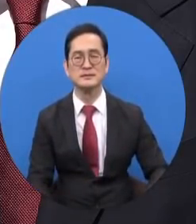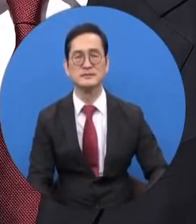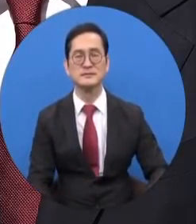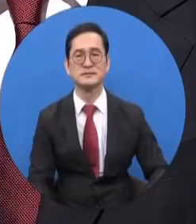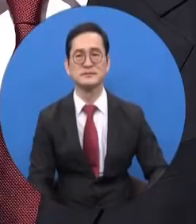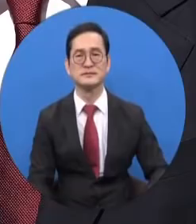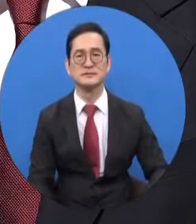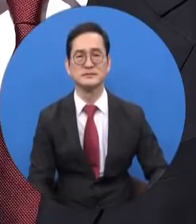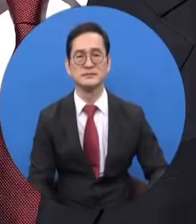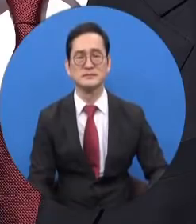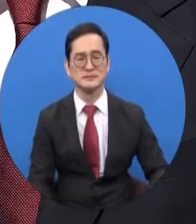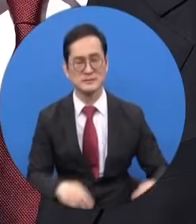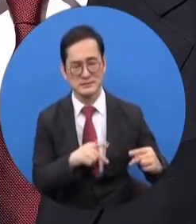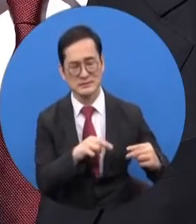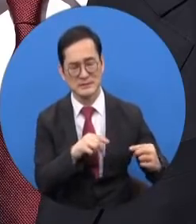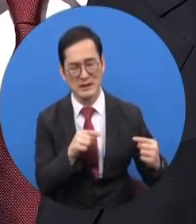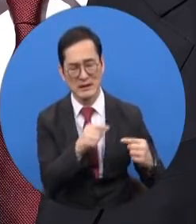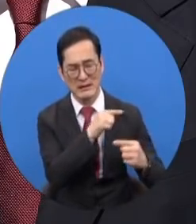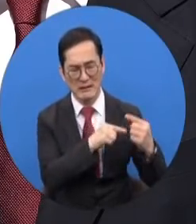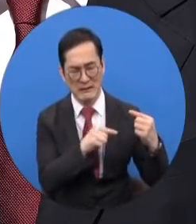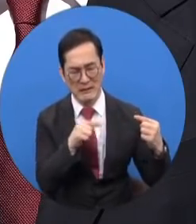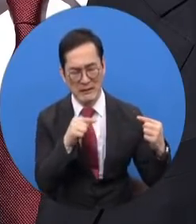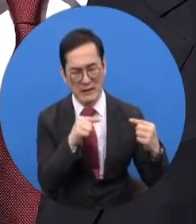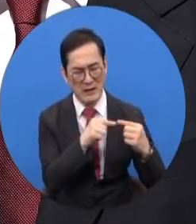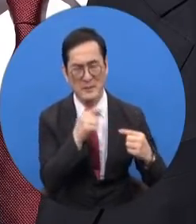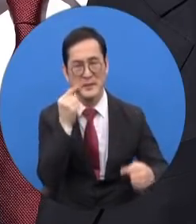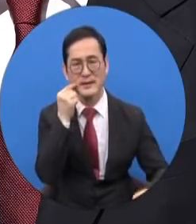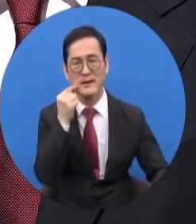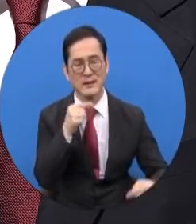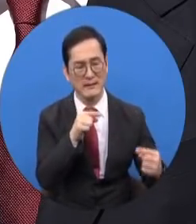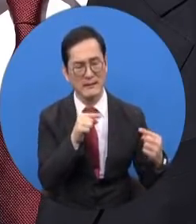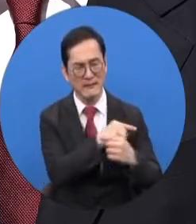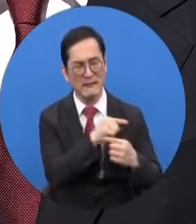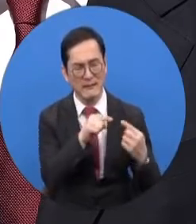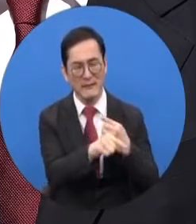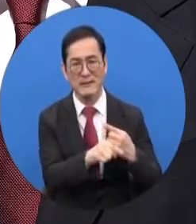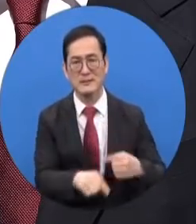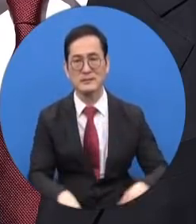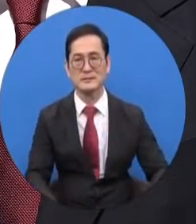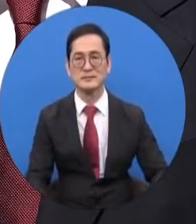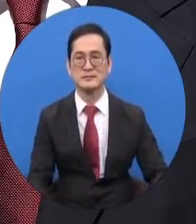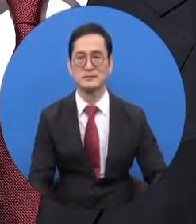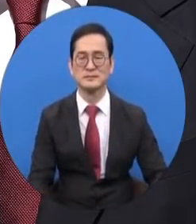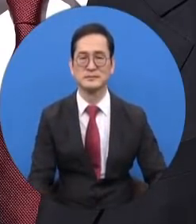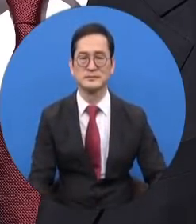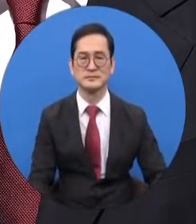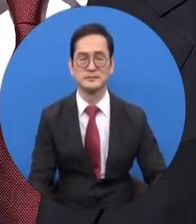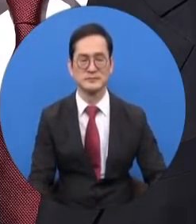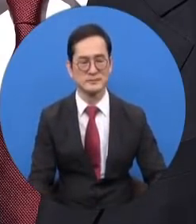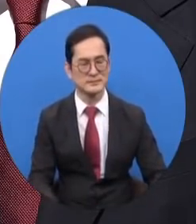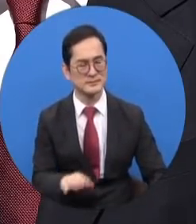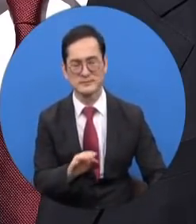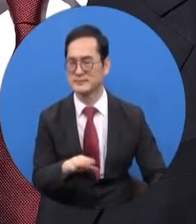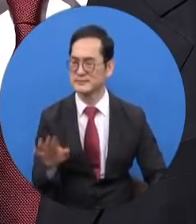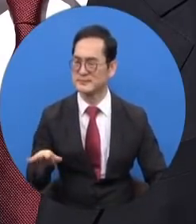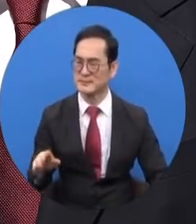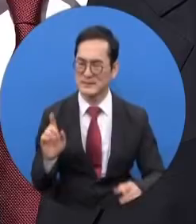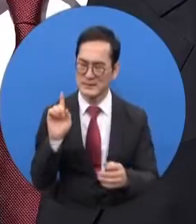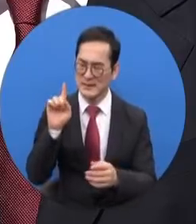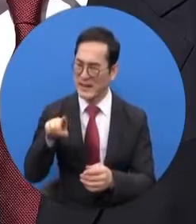의견에 접점이 없었다는 겁니다. 11시 밤 늦은 시간, 내일 만나면 안 되겠다. 이럴